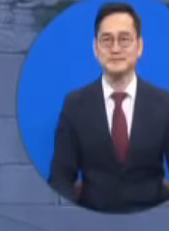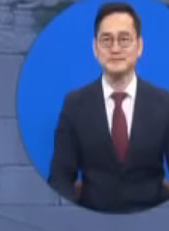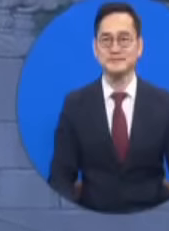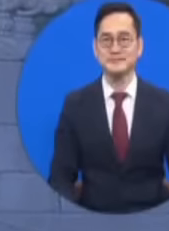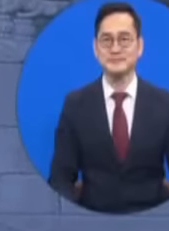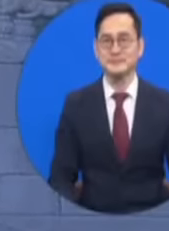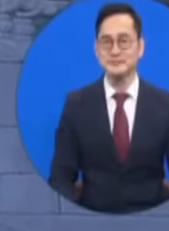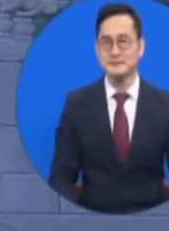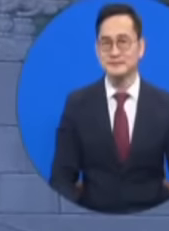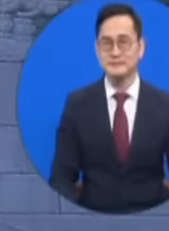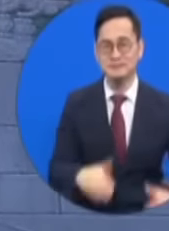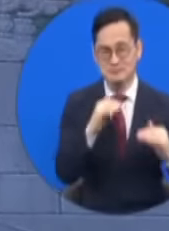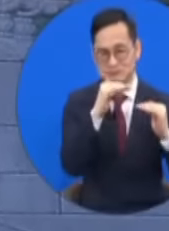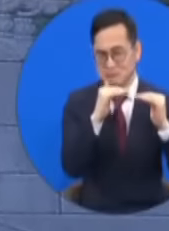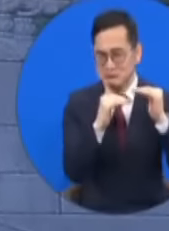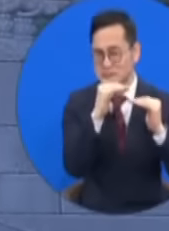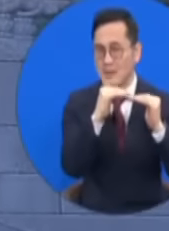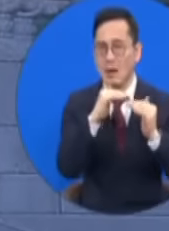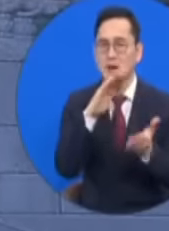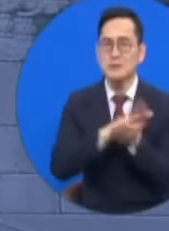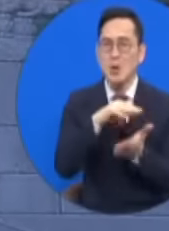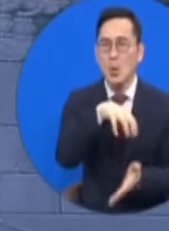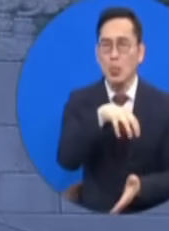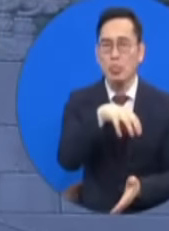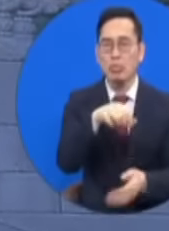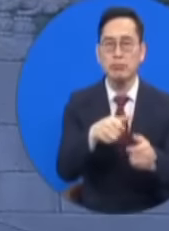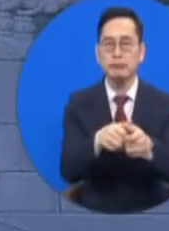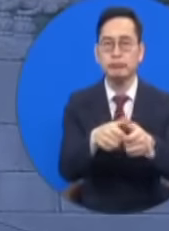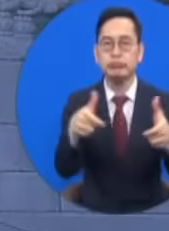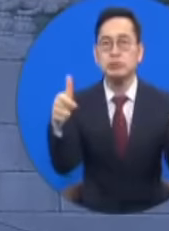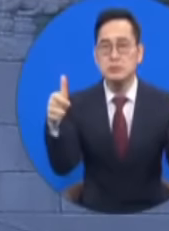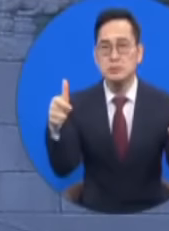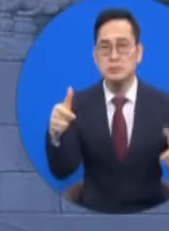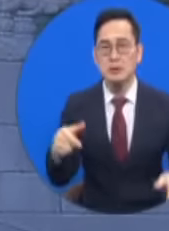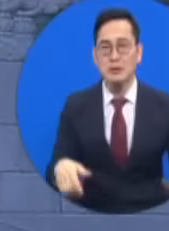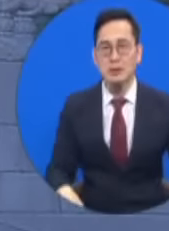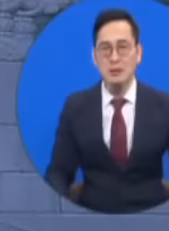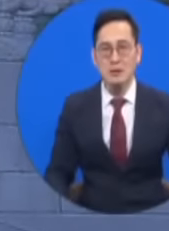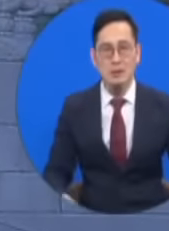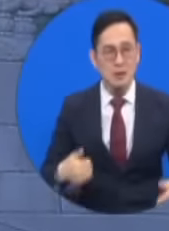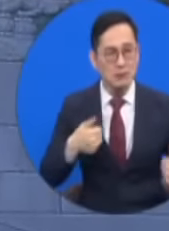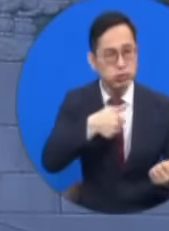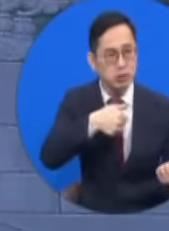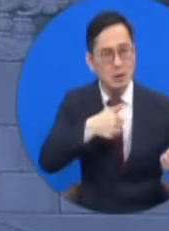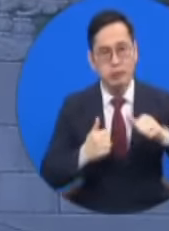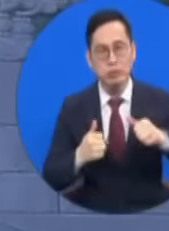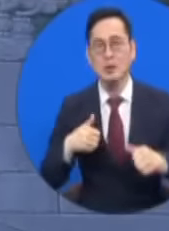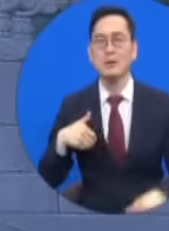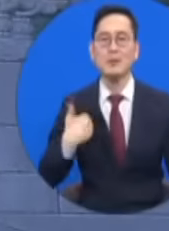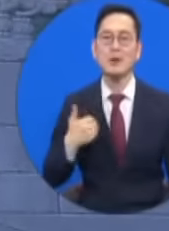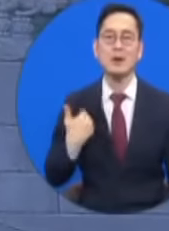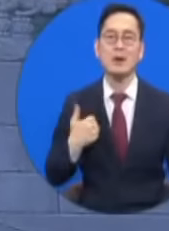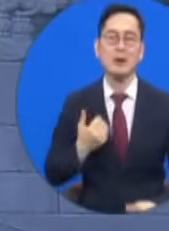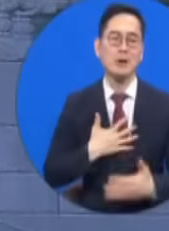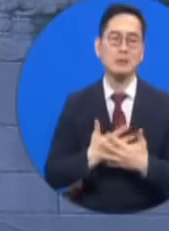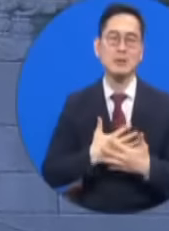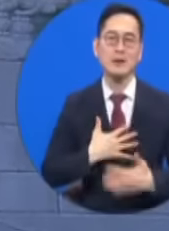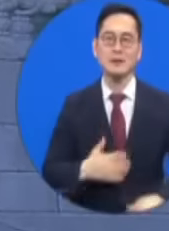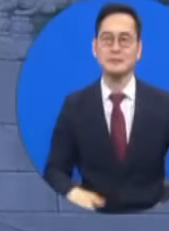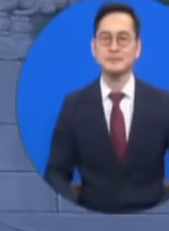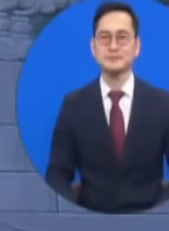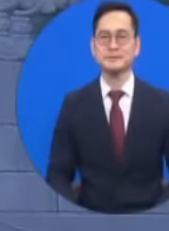격전지가 늘었어요. 그 얘기는 양당 모두 다 안심할 수 없는 선거다라는 의미이기도 하고, 또 다른